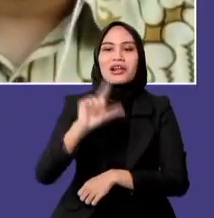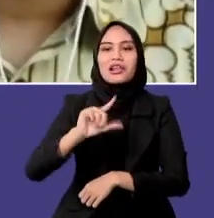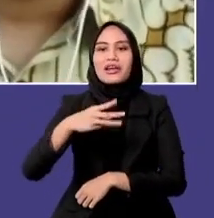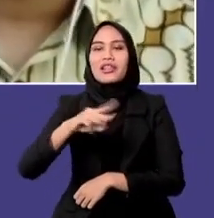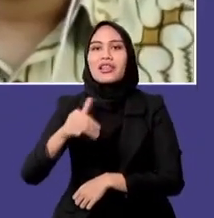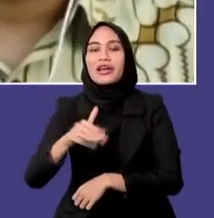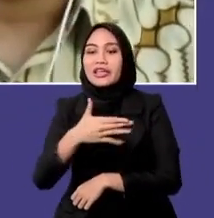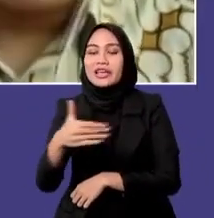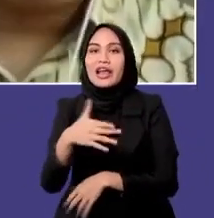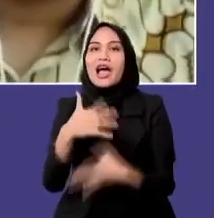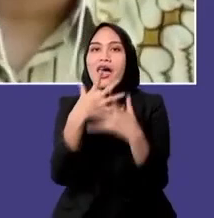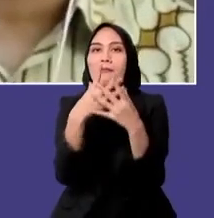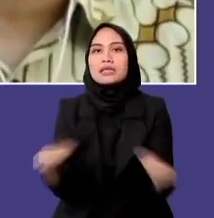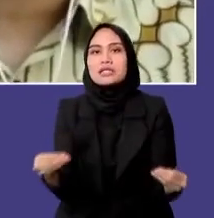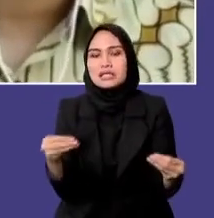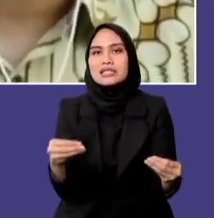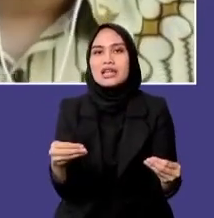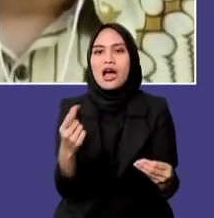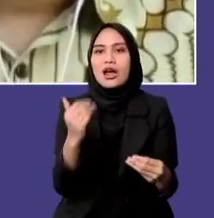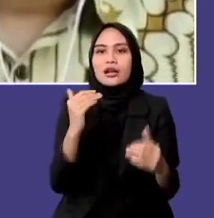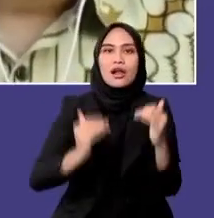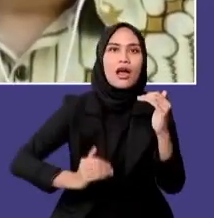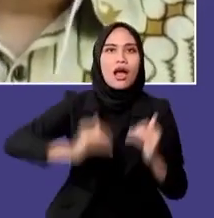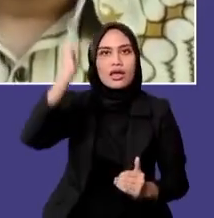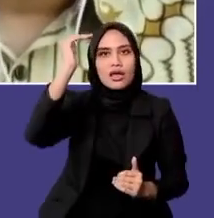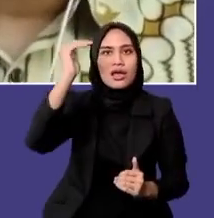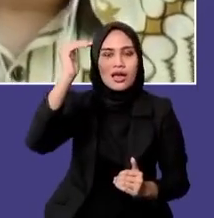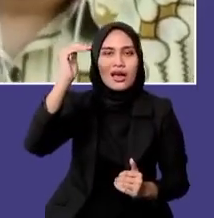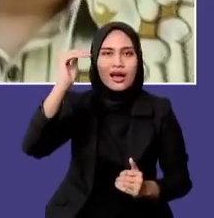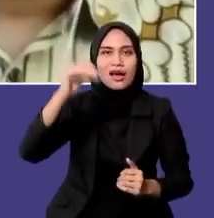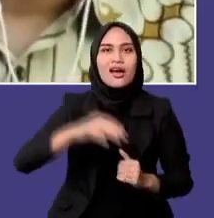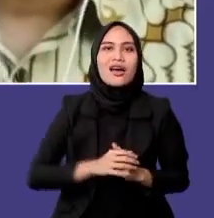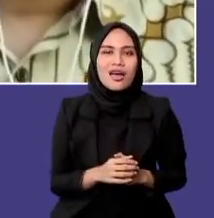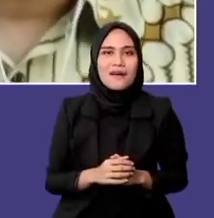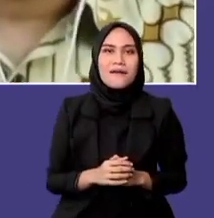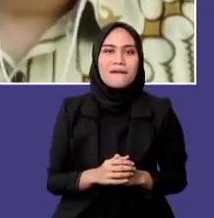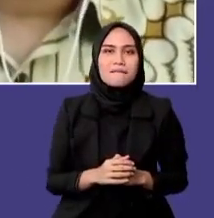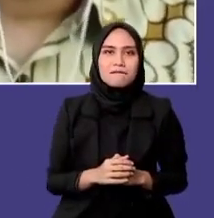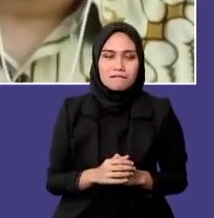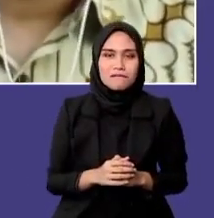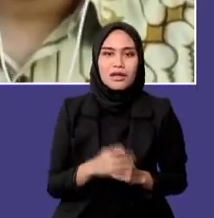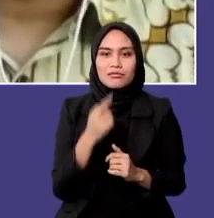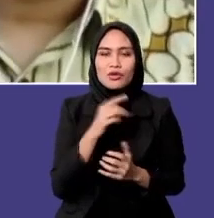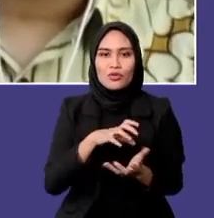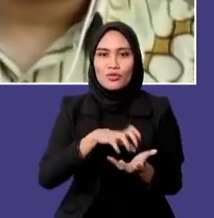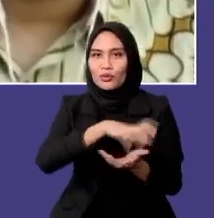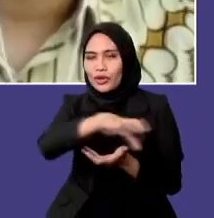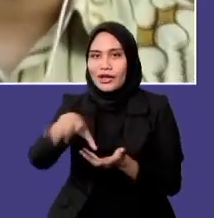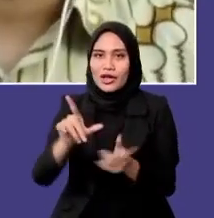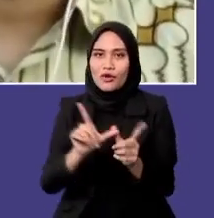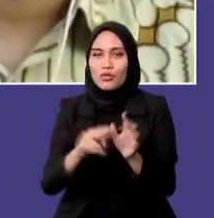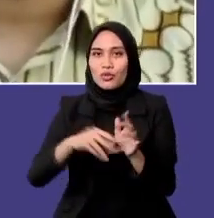harganya pun sudah melonjak berkali-kali lipat, dan ternyata itu merembet sampai ke berbagai wilayah lainnya di Wonogiri. Sementara